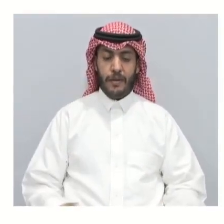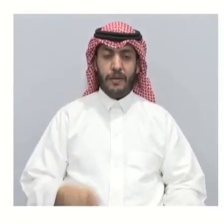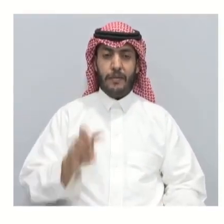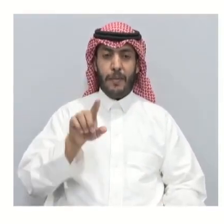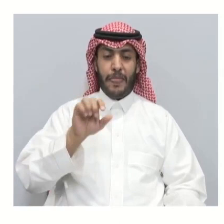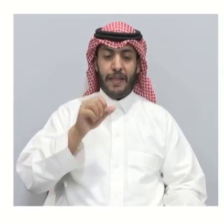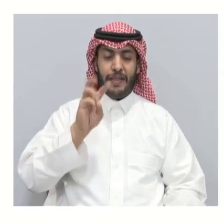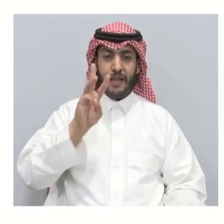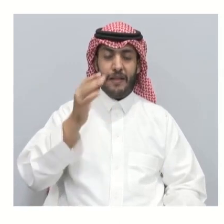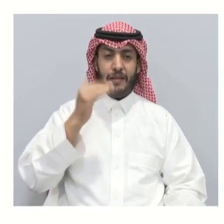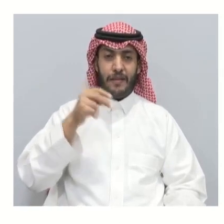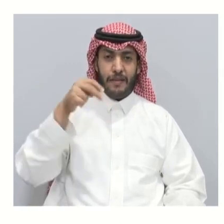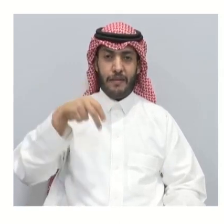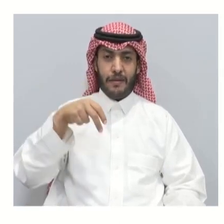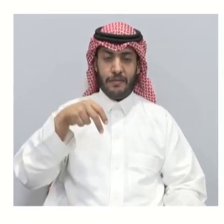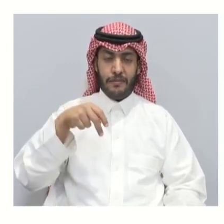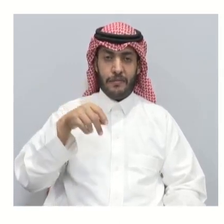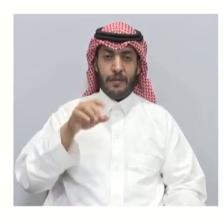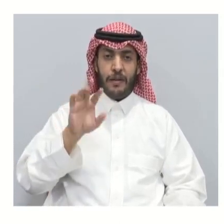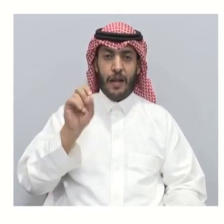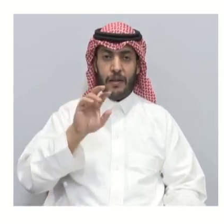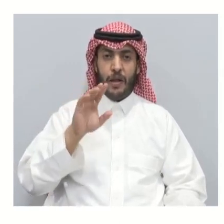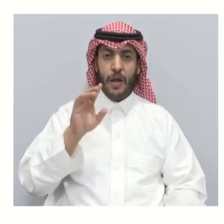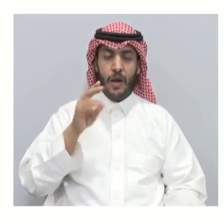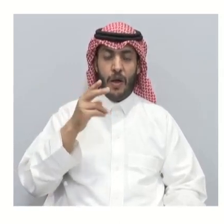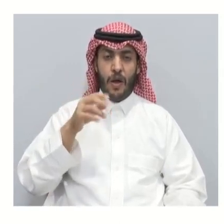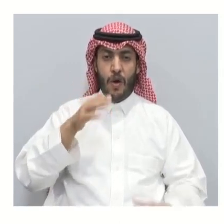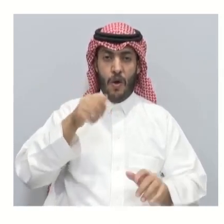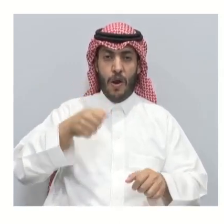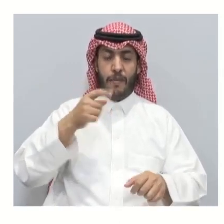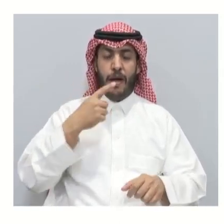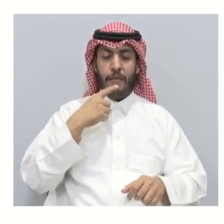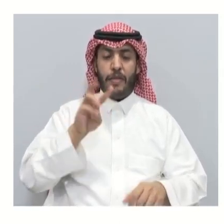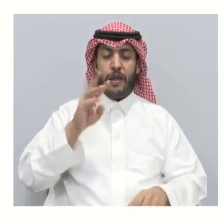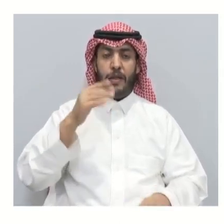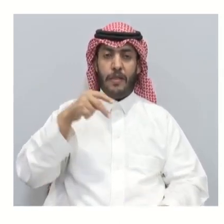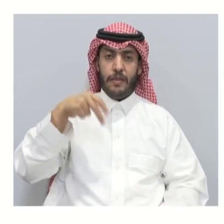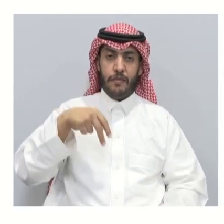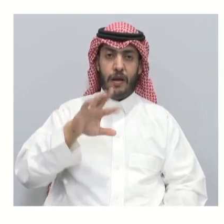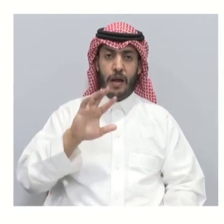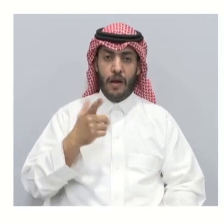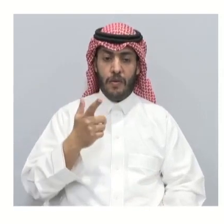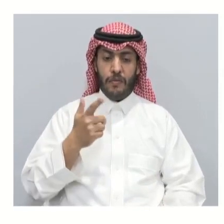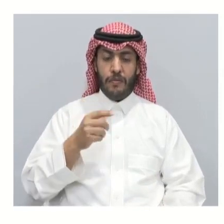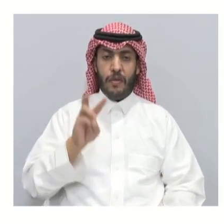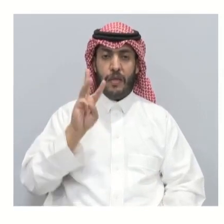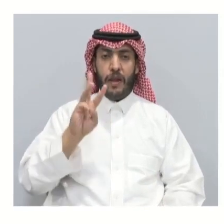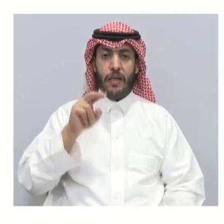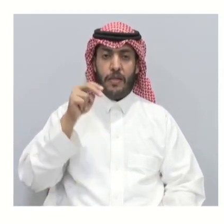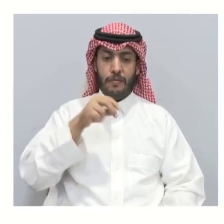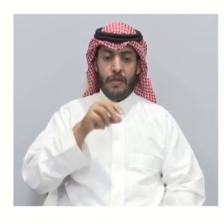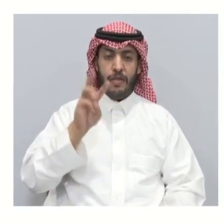الكسر بارك الله فيكم او الكسر الذي يمثل عدد العلب العلب الحمراء هو ثلاثه على ثمانيه او اقراه